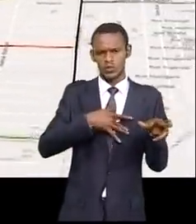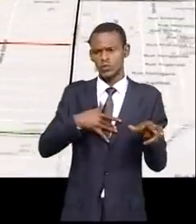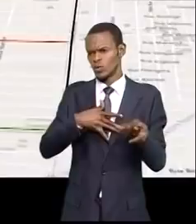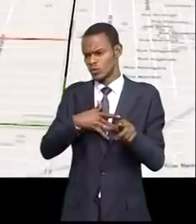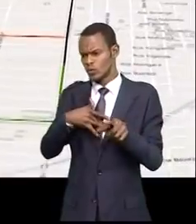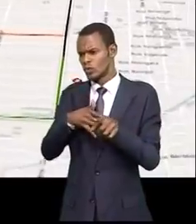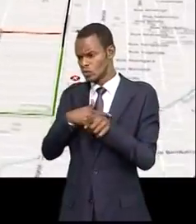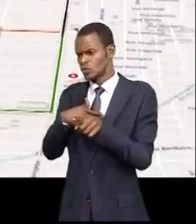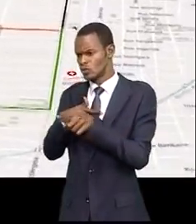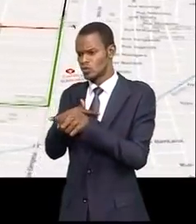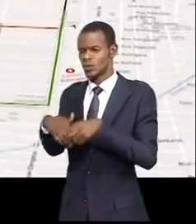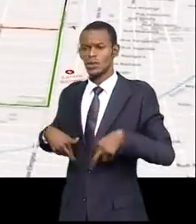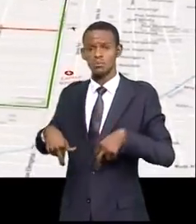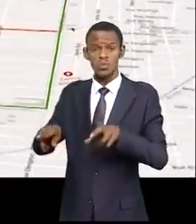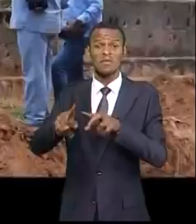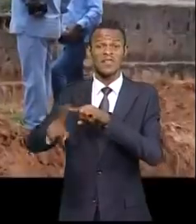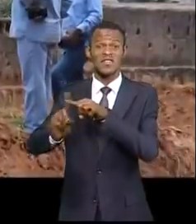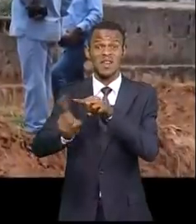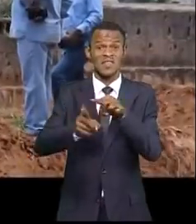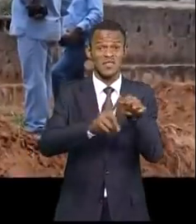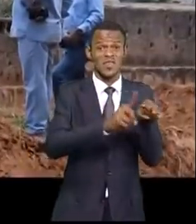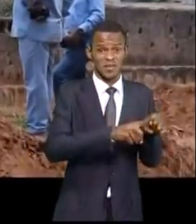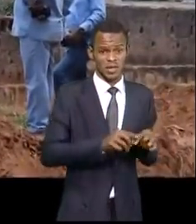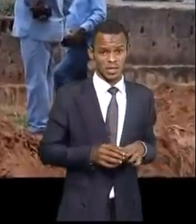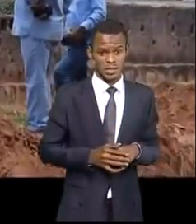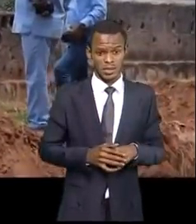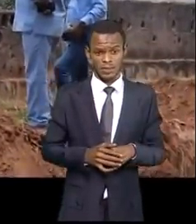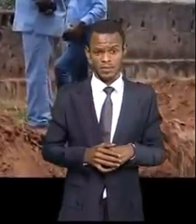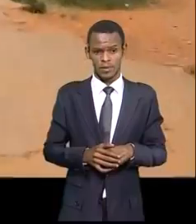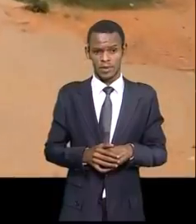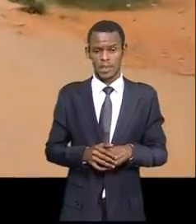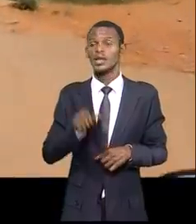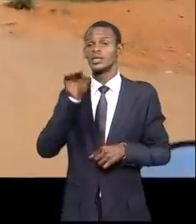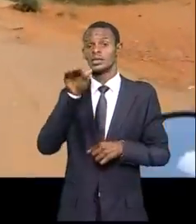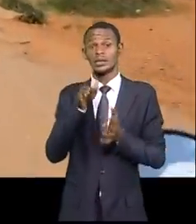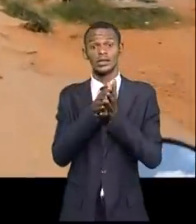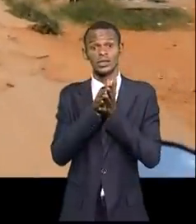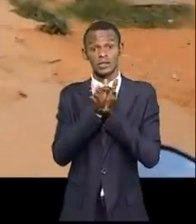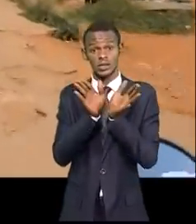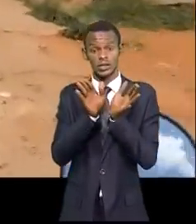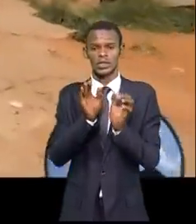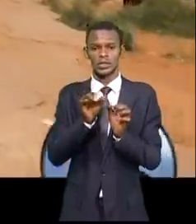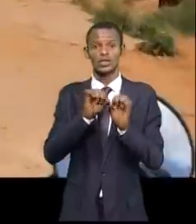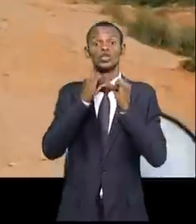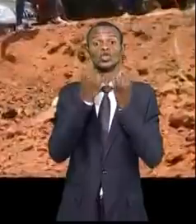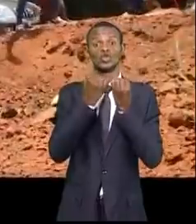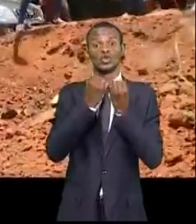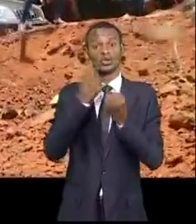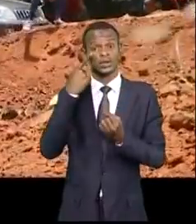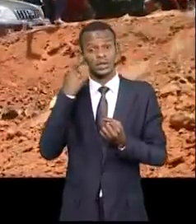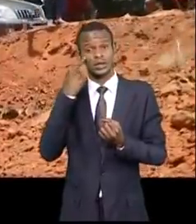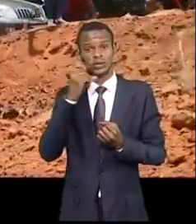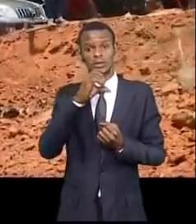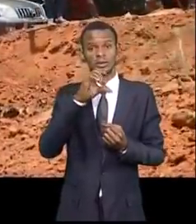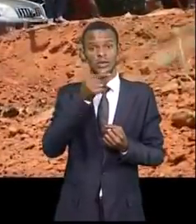avenue tshala mwana le monde bat kasserine aux calendes lisez-vous le directeur général de crise est fait un constat amer et